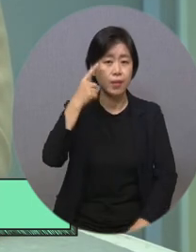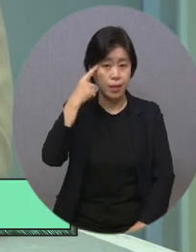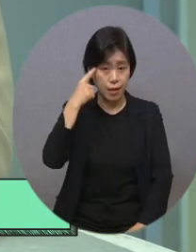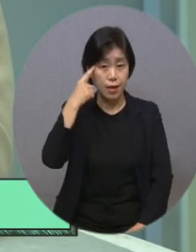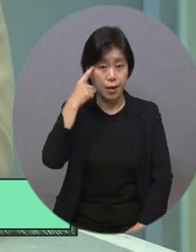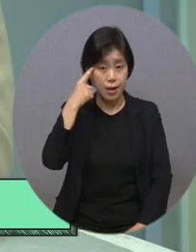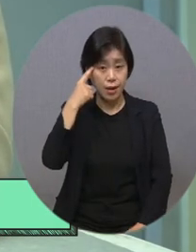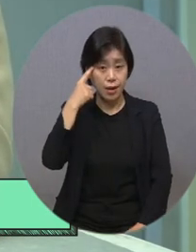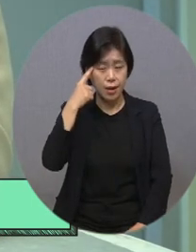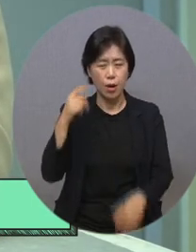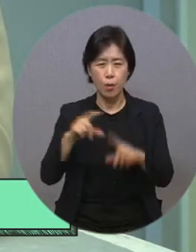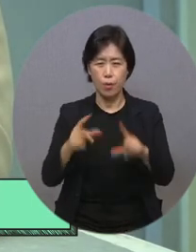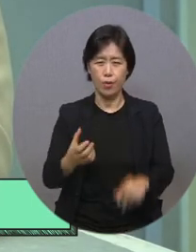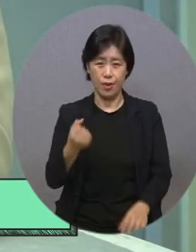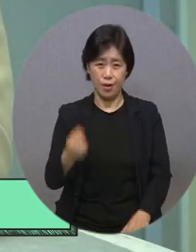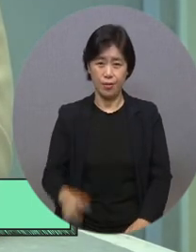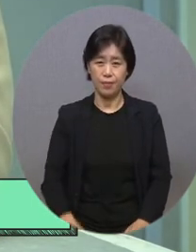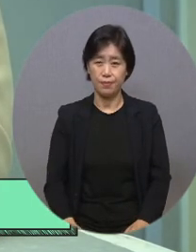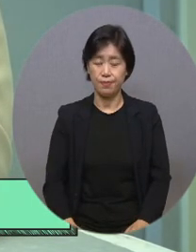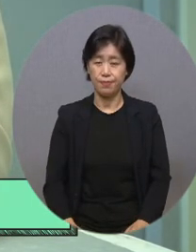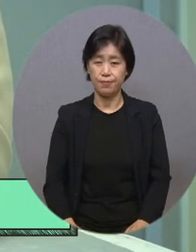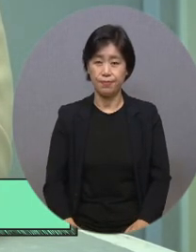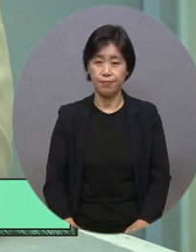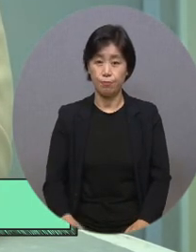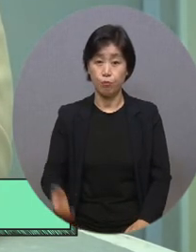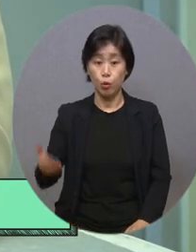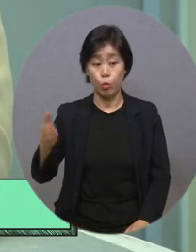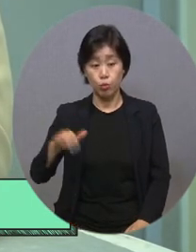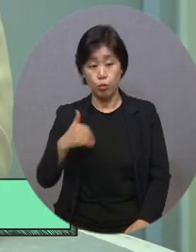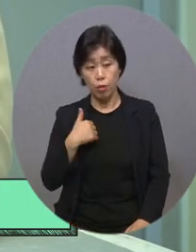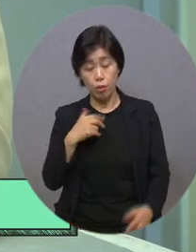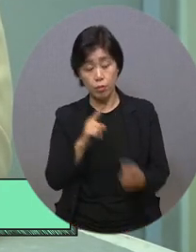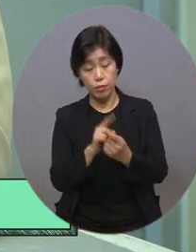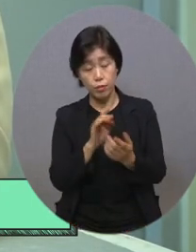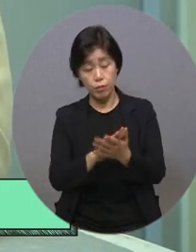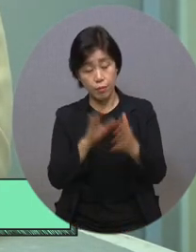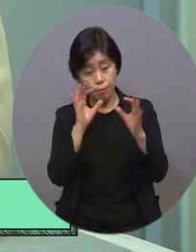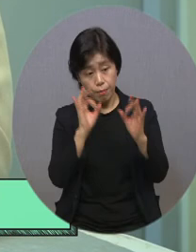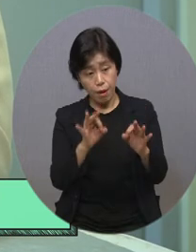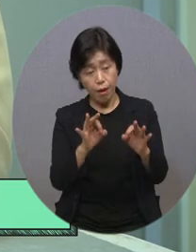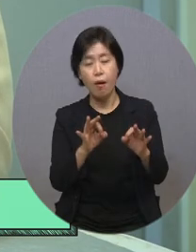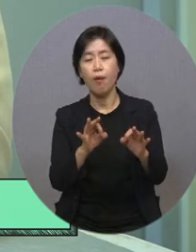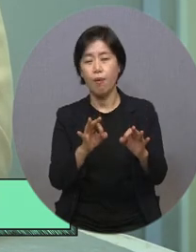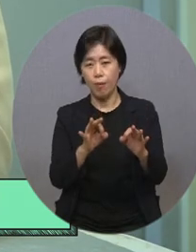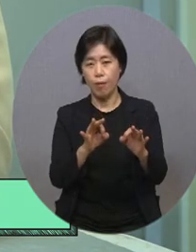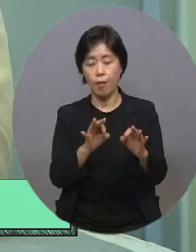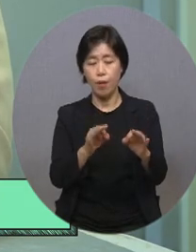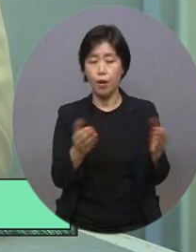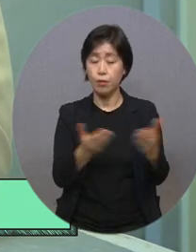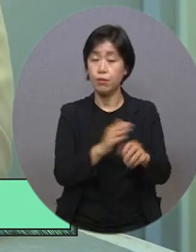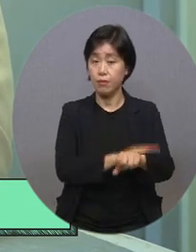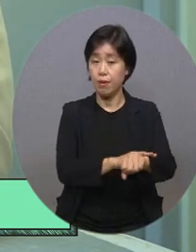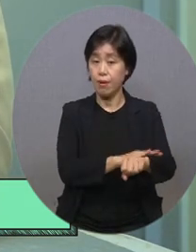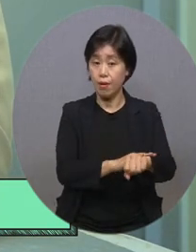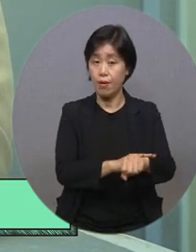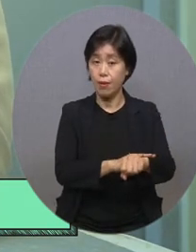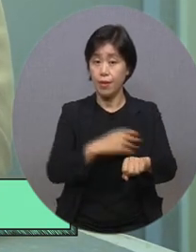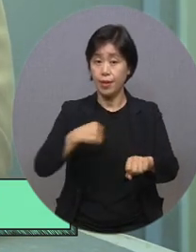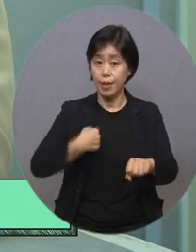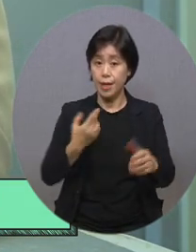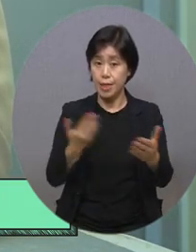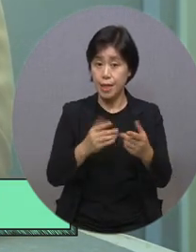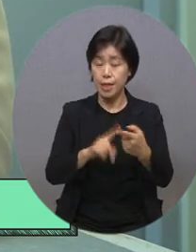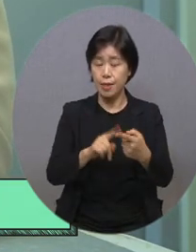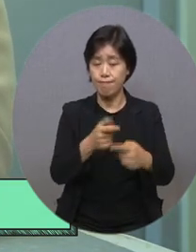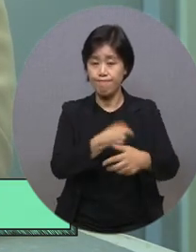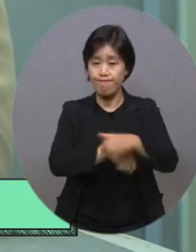살아가고 뭐 이런다는 편견이 좀 있었는데 굉장히 능동적으로 좀 이렇게 일도 하고 본인의 이제